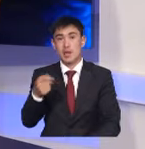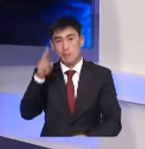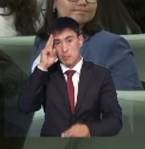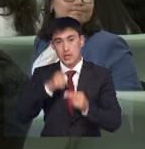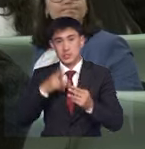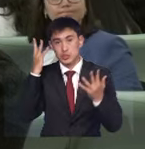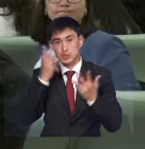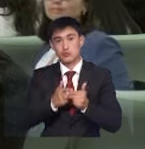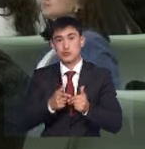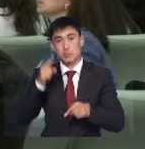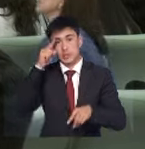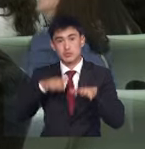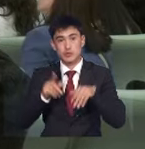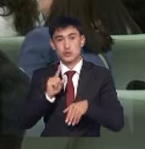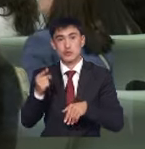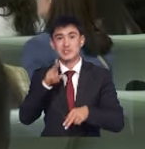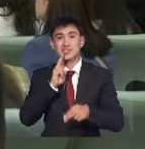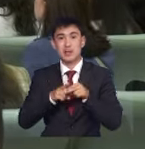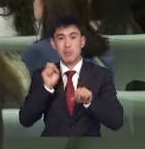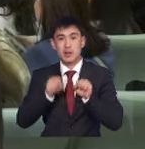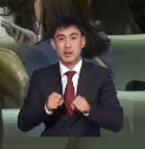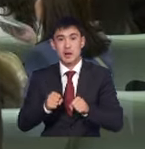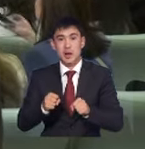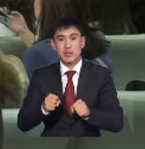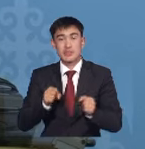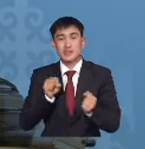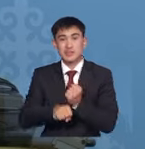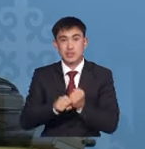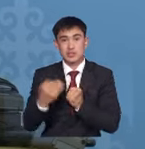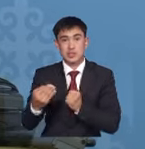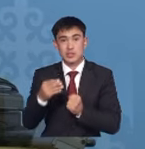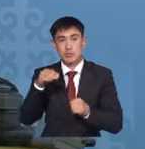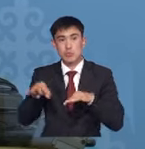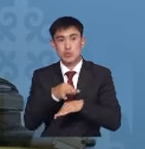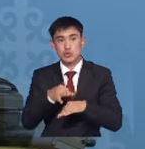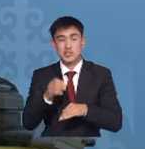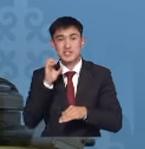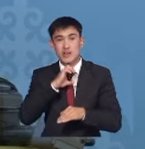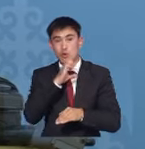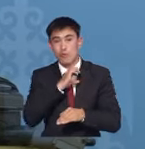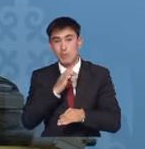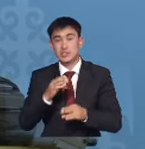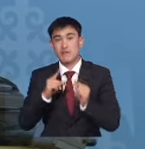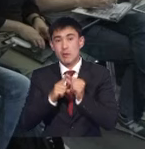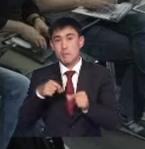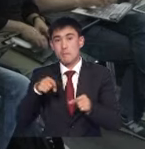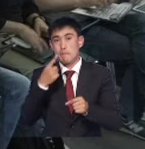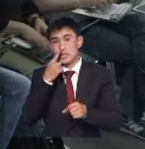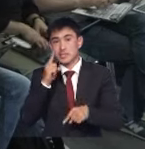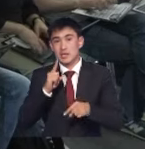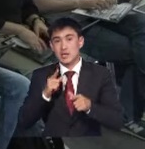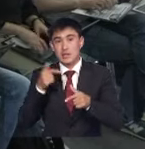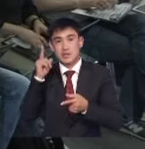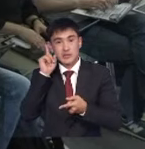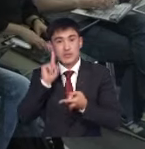Брат исчезнувшей подозревает, что его сестра могла подвергаться насилию со стороны мужа и свекрови. По словам близких, она перестала